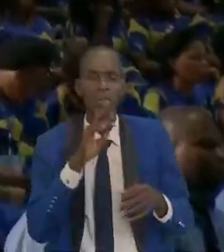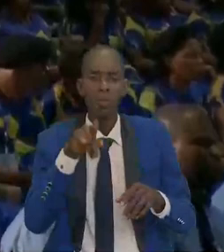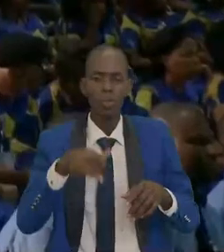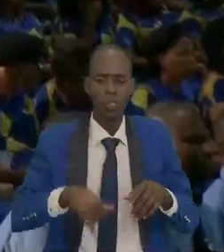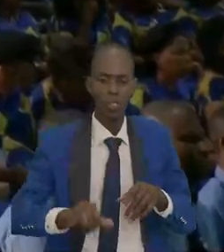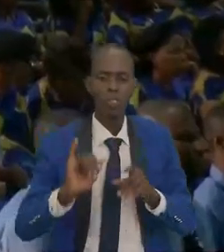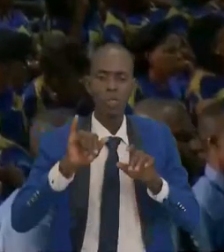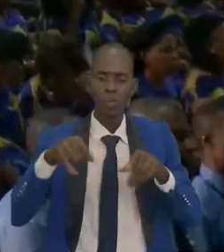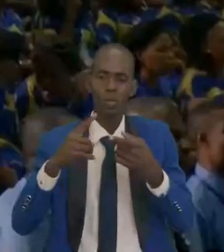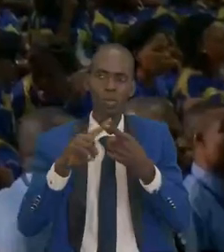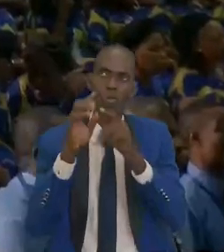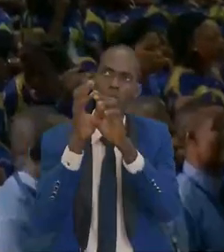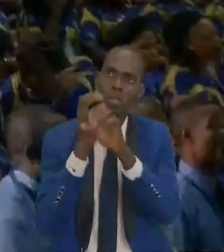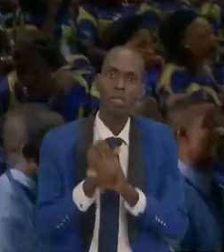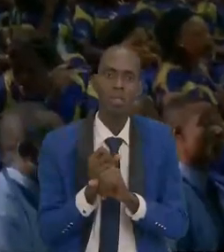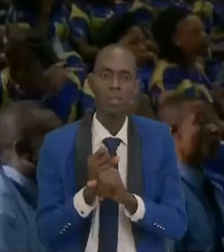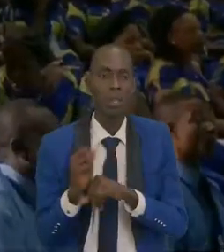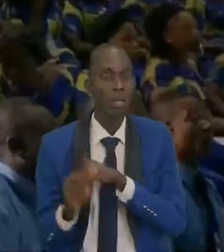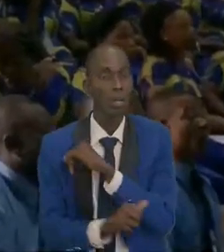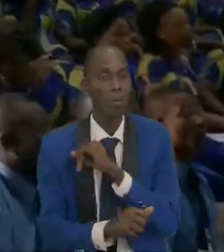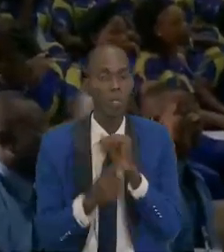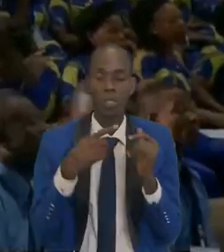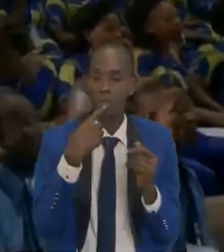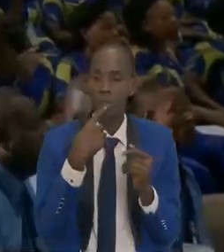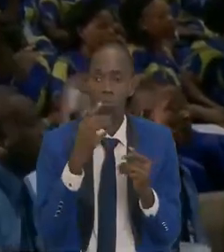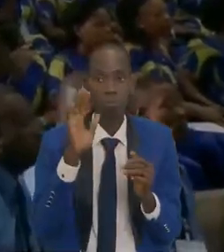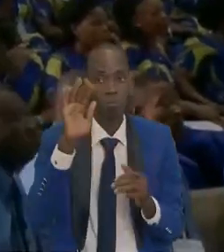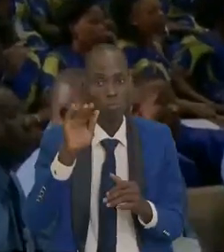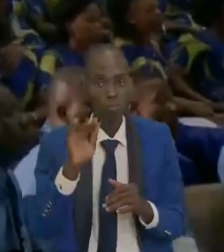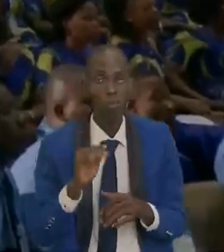vas obtenir? Il dit, Dieu l'a dit.